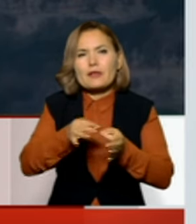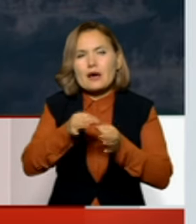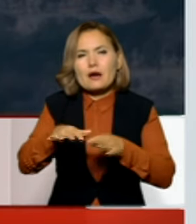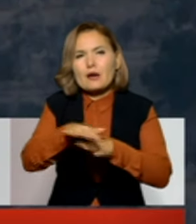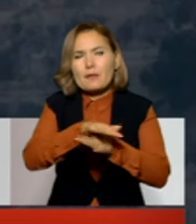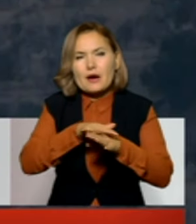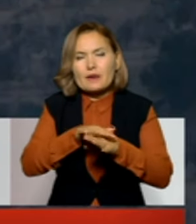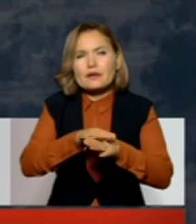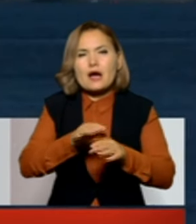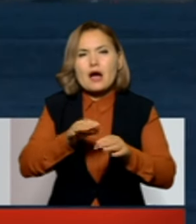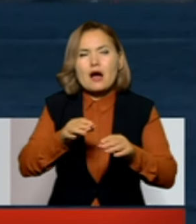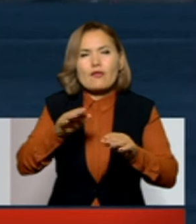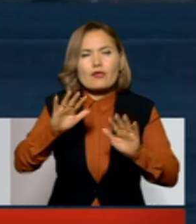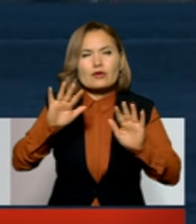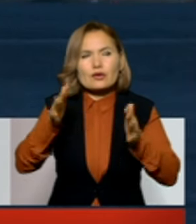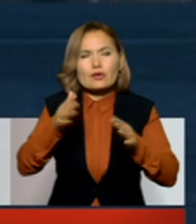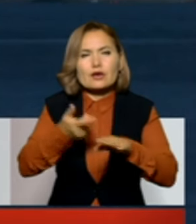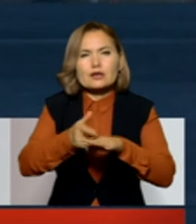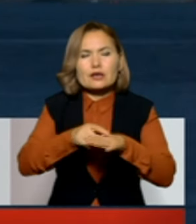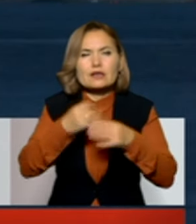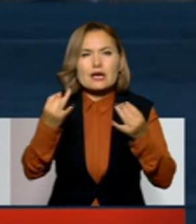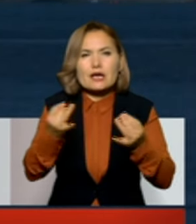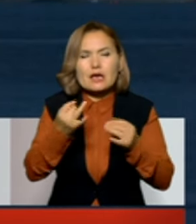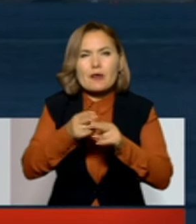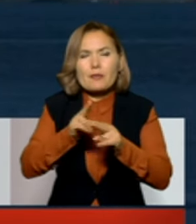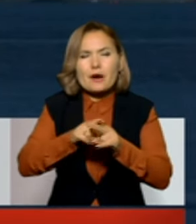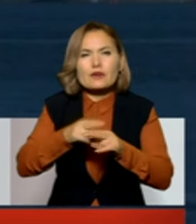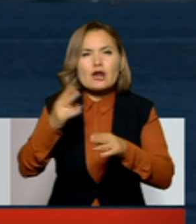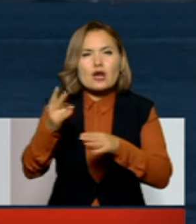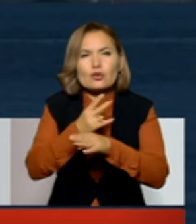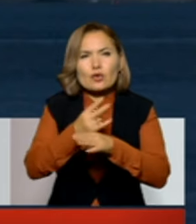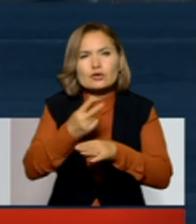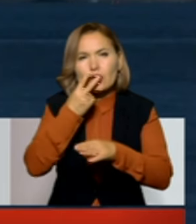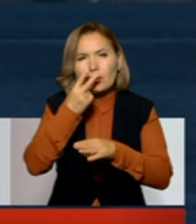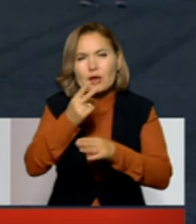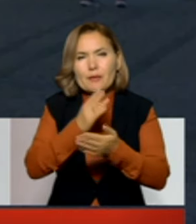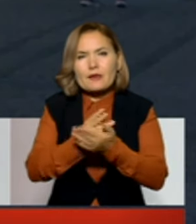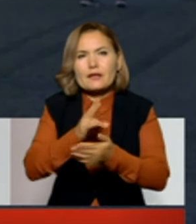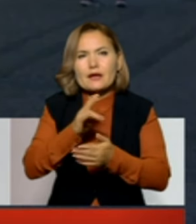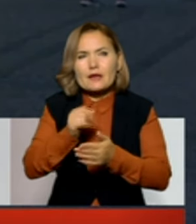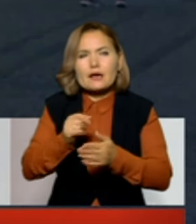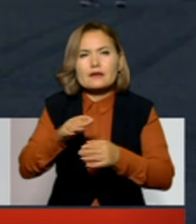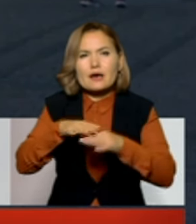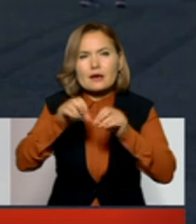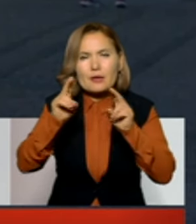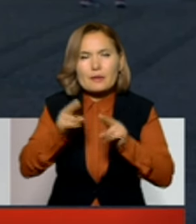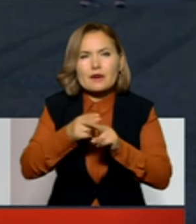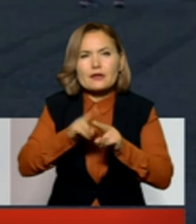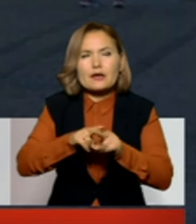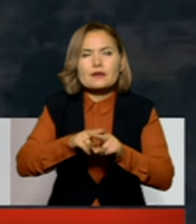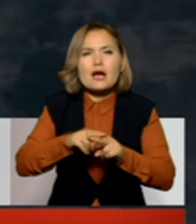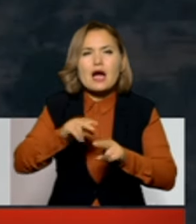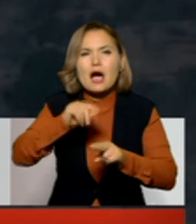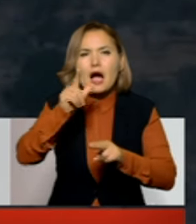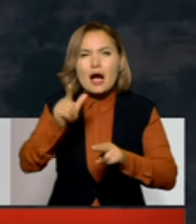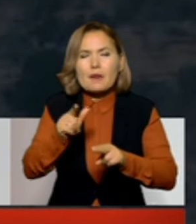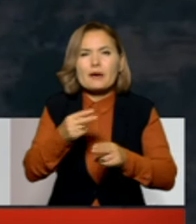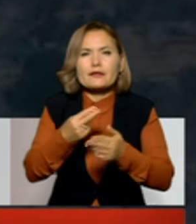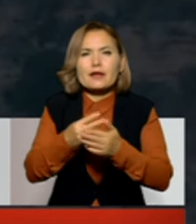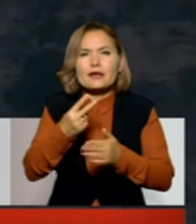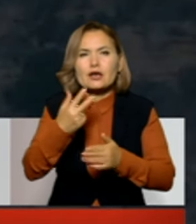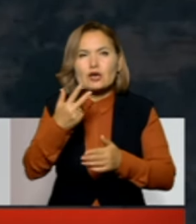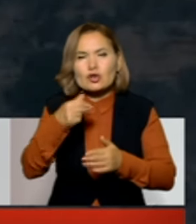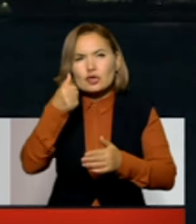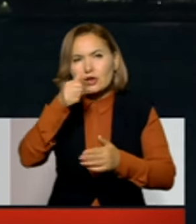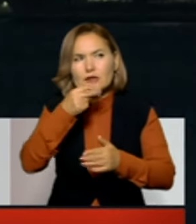тұрғындары астрономиялық құбылысты көру үшін қас қарайғанда далаға шыққан. НАСА мамандардың сөзінше, суперай шамамен 2-3 жылда бір